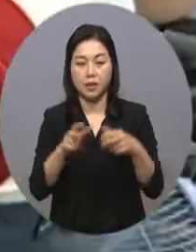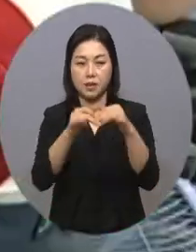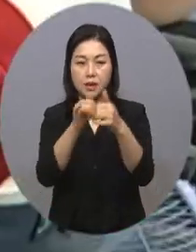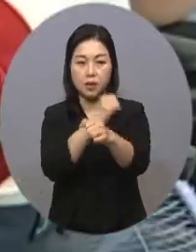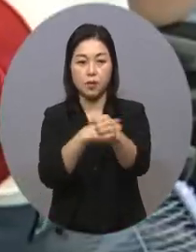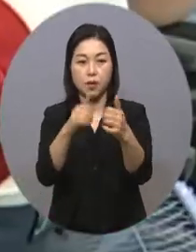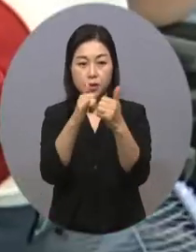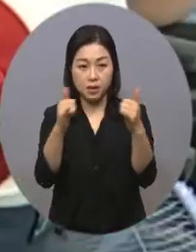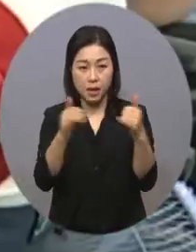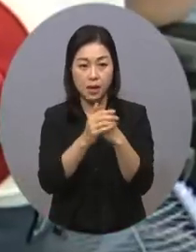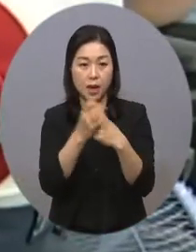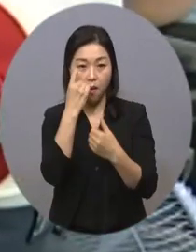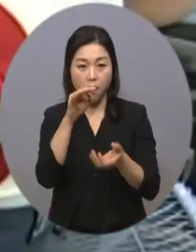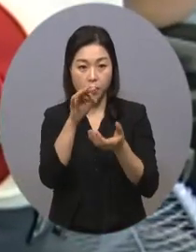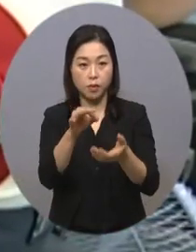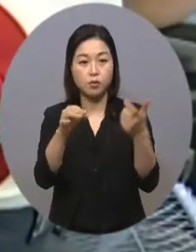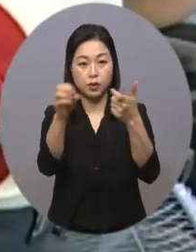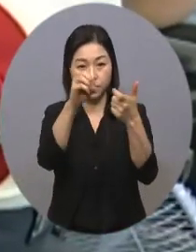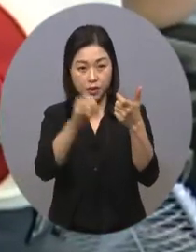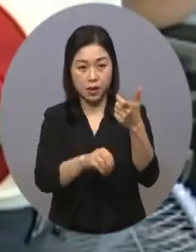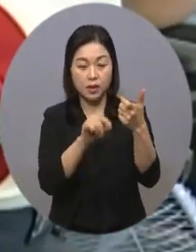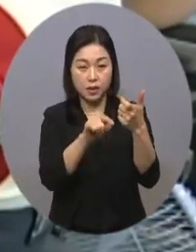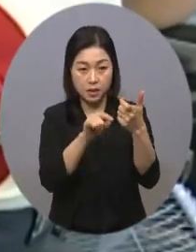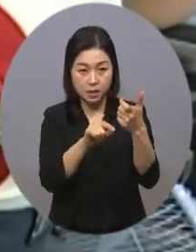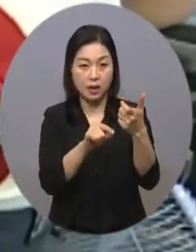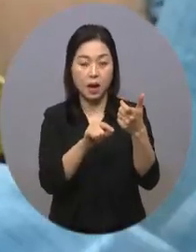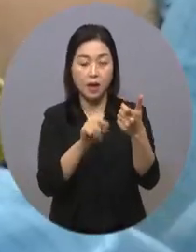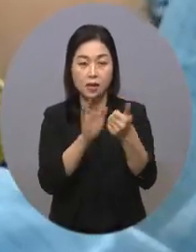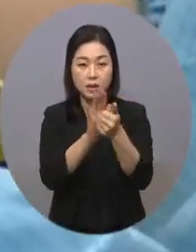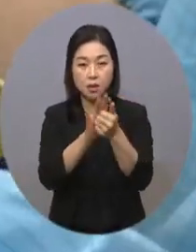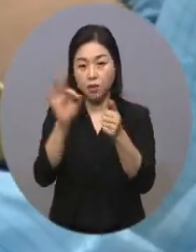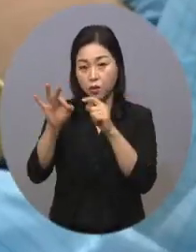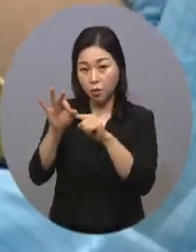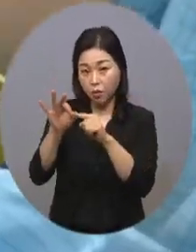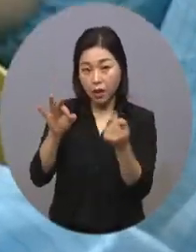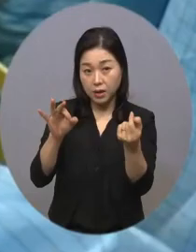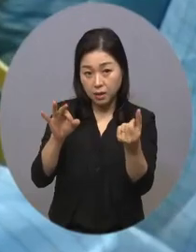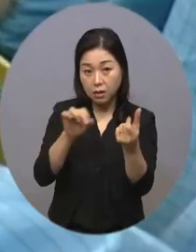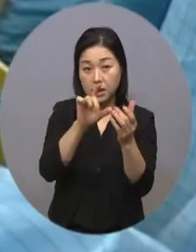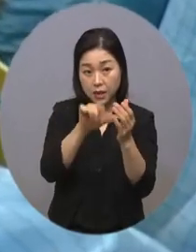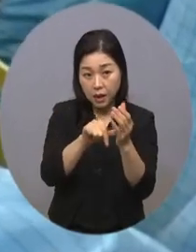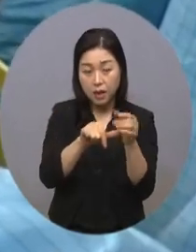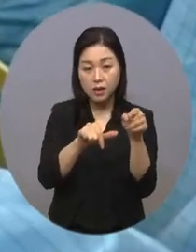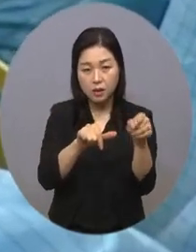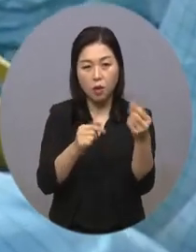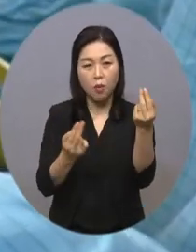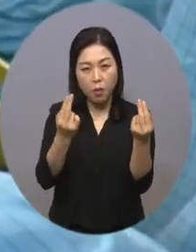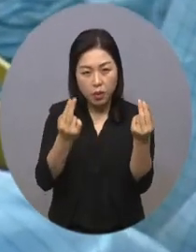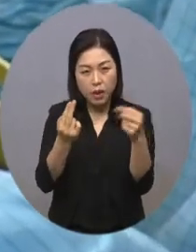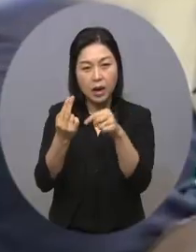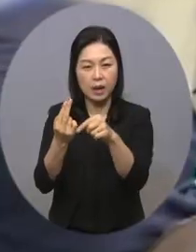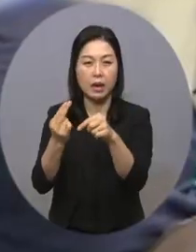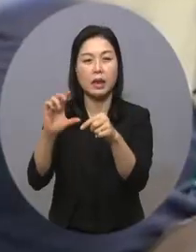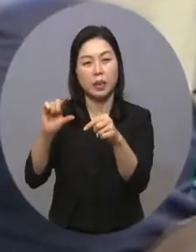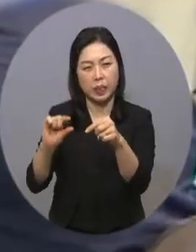월 임금의 60%가 지원 단가보다 적을 경우 이보다 적은 금액으로 지급될